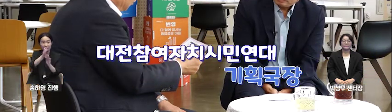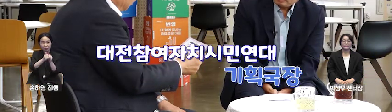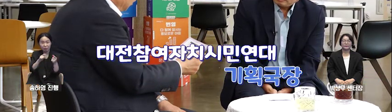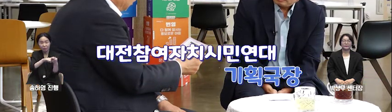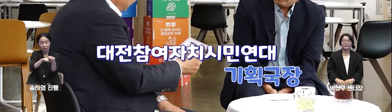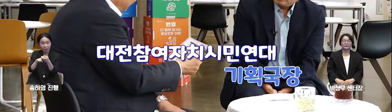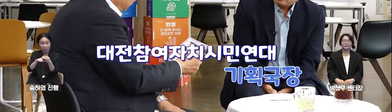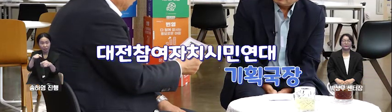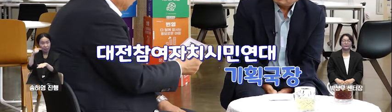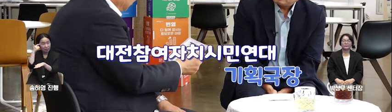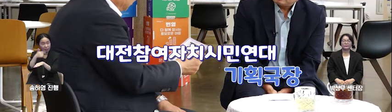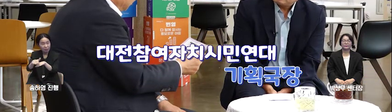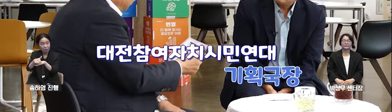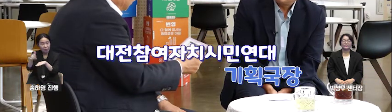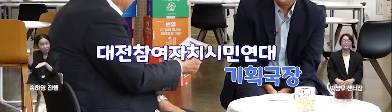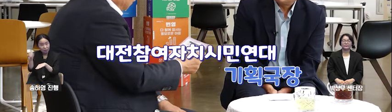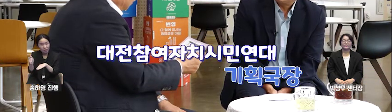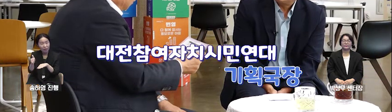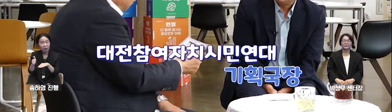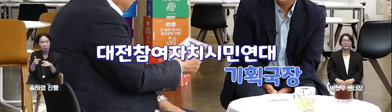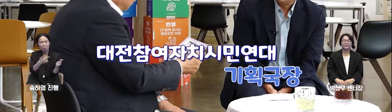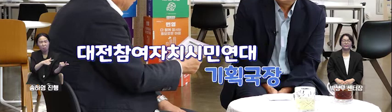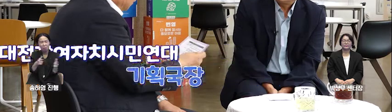참여자치 시민연대 기획장